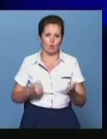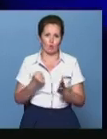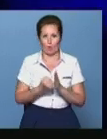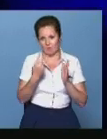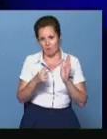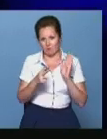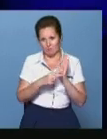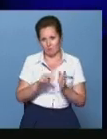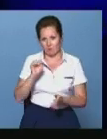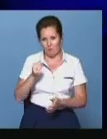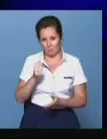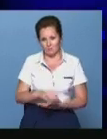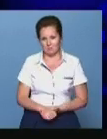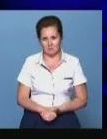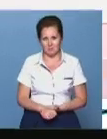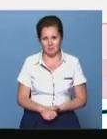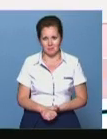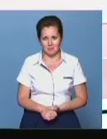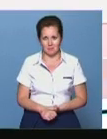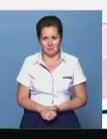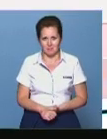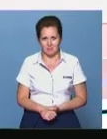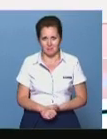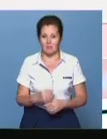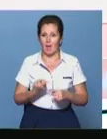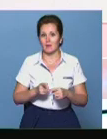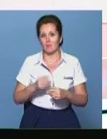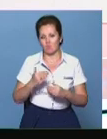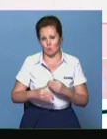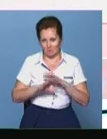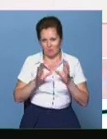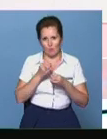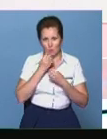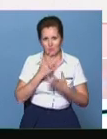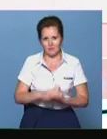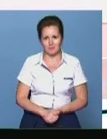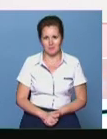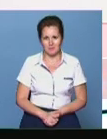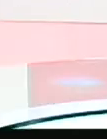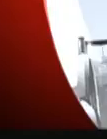28 августа. И у меня на этом все. До встречи.